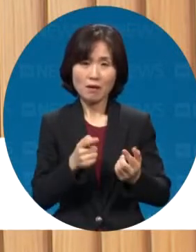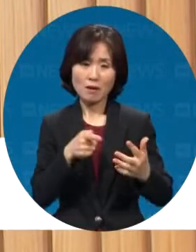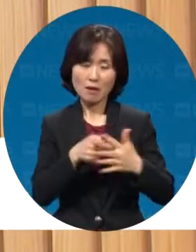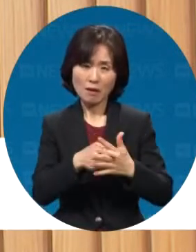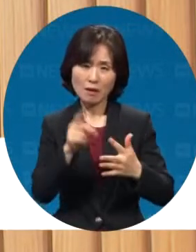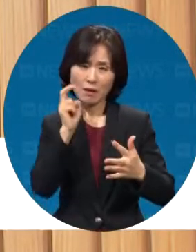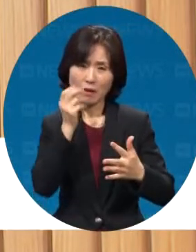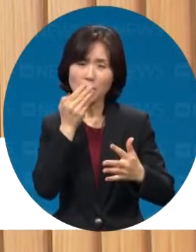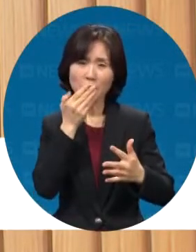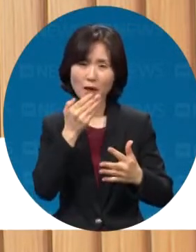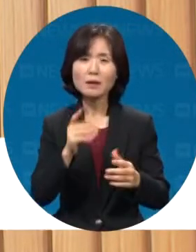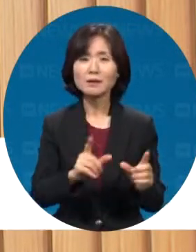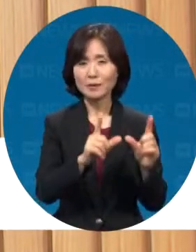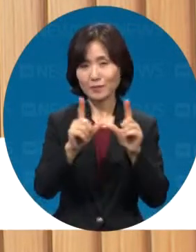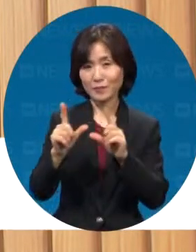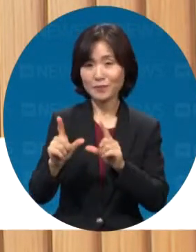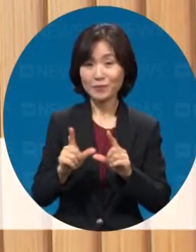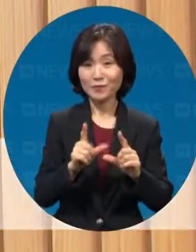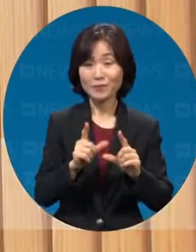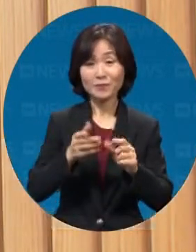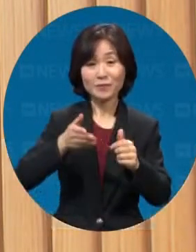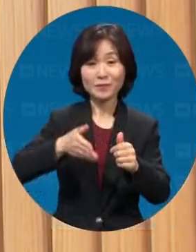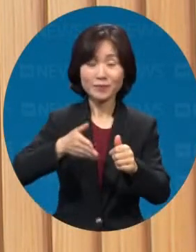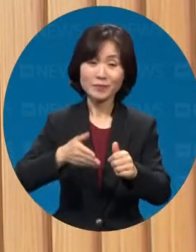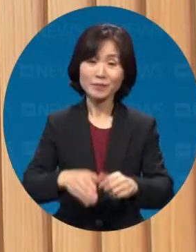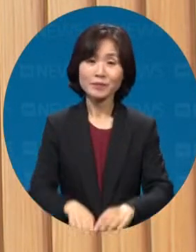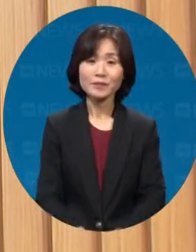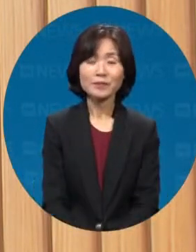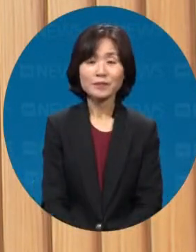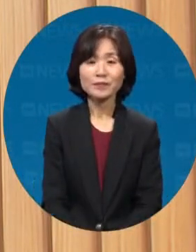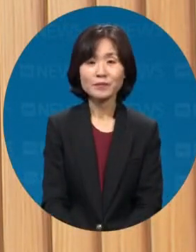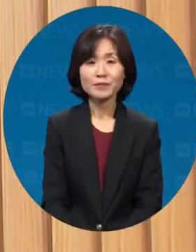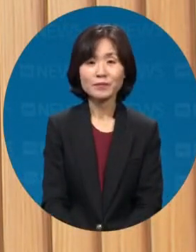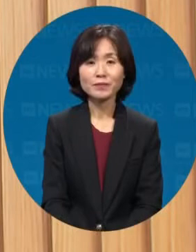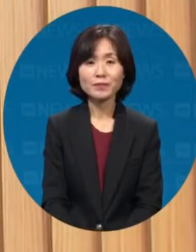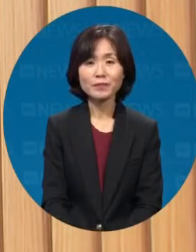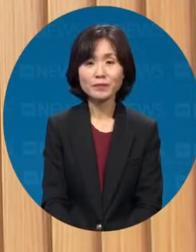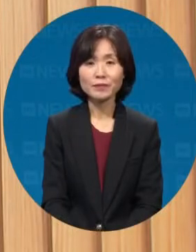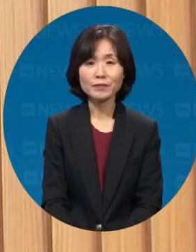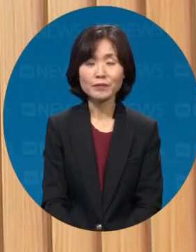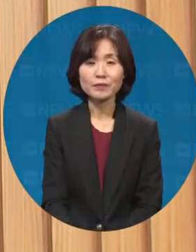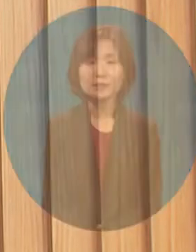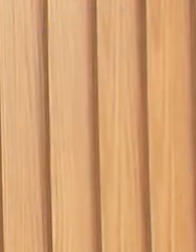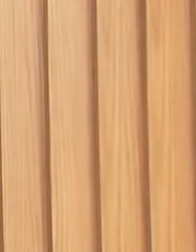가능한 삶을 조금 사시면 좋겠다는 조언을 드리고 싶습니다. EBS 뉴스 민진기입니다.